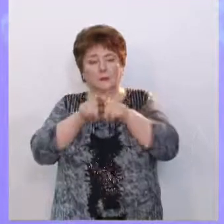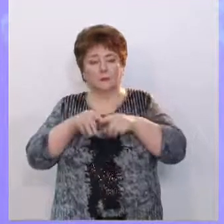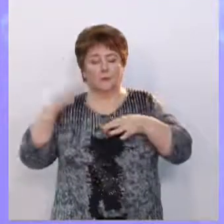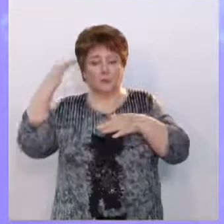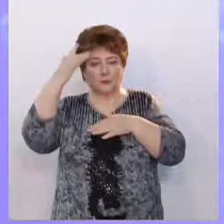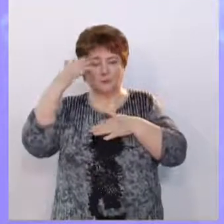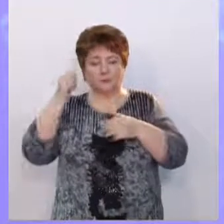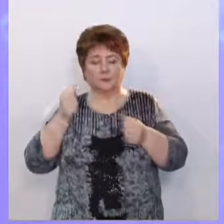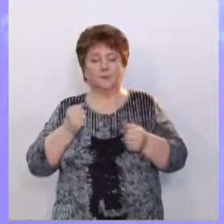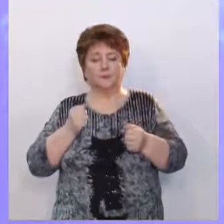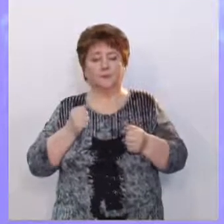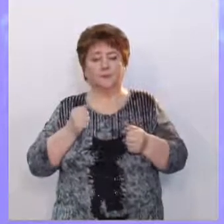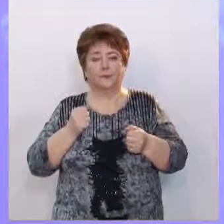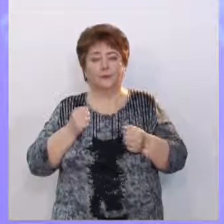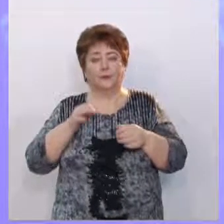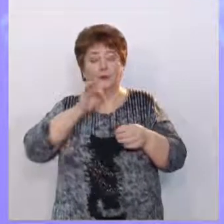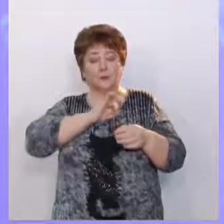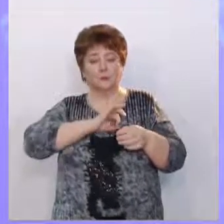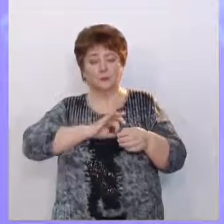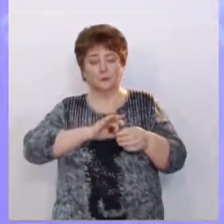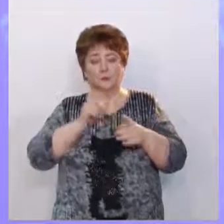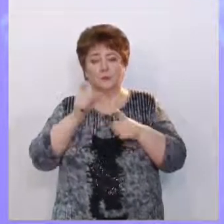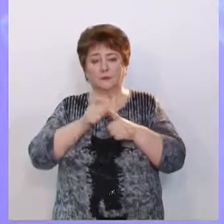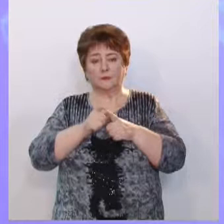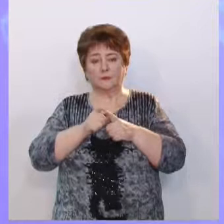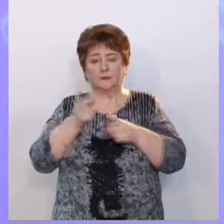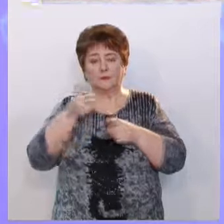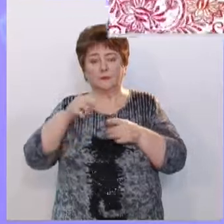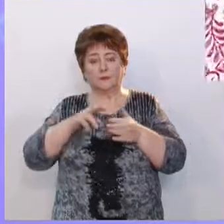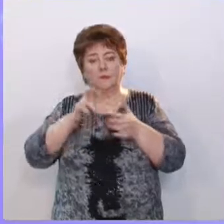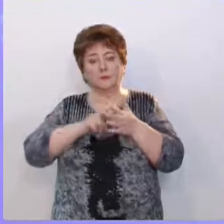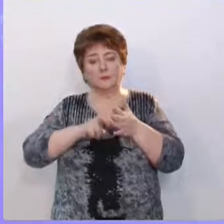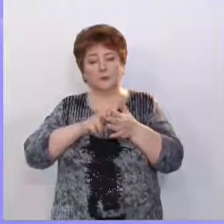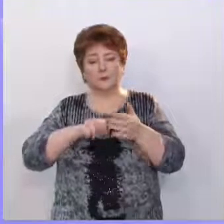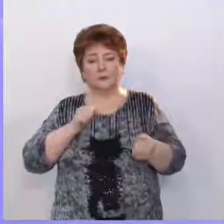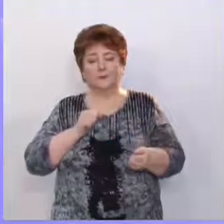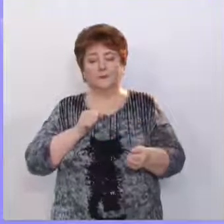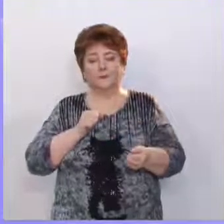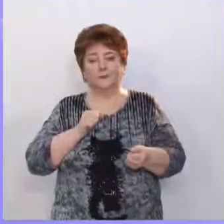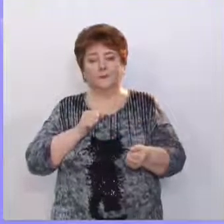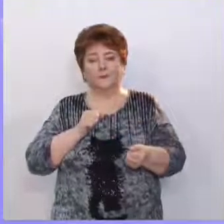смыслу. Используйте слова для справок.